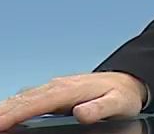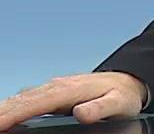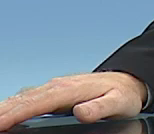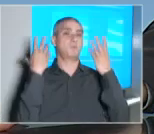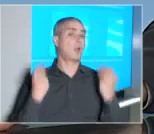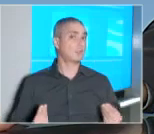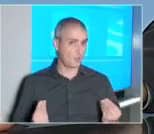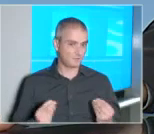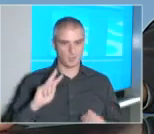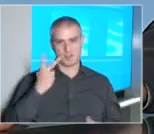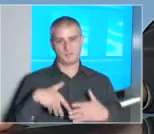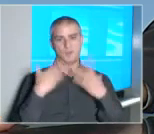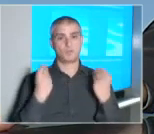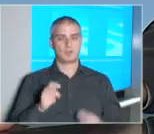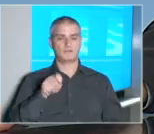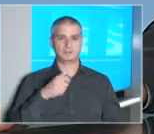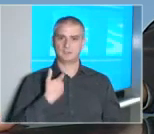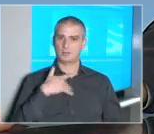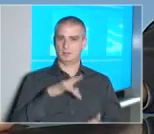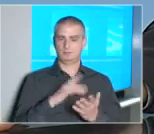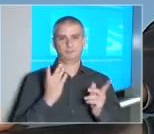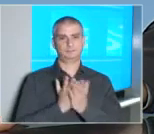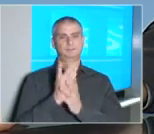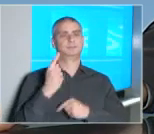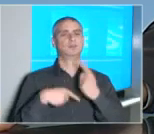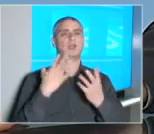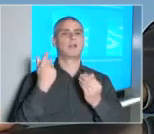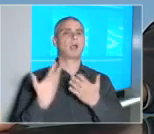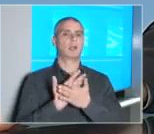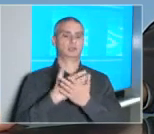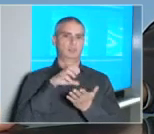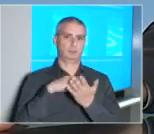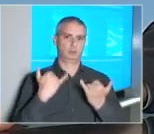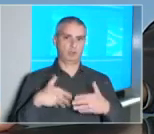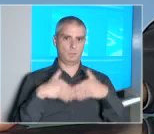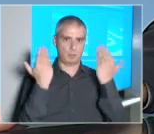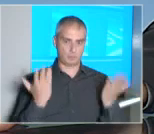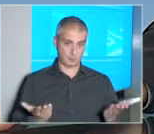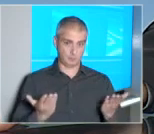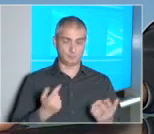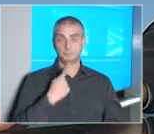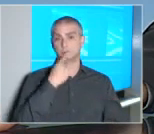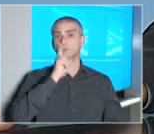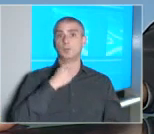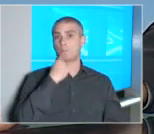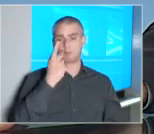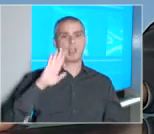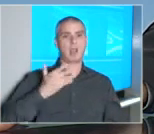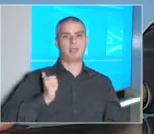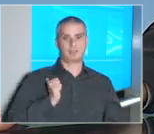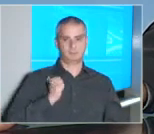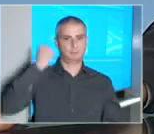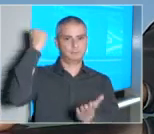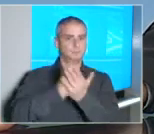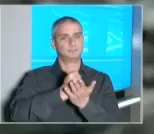בוקר טוב, בוקר טוב כנסת, אנחנו כאן כמיטב המסורת עם כמה מהכותרות המרכזיות לבוקר הזה. דיווח בסוריה, חיל האוויר של צה"ל